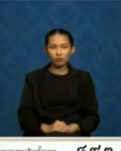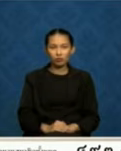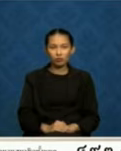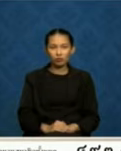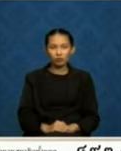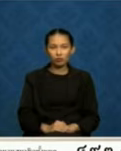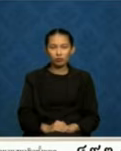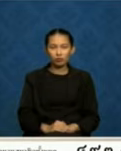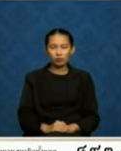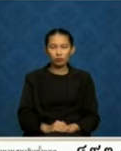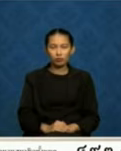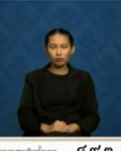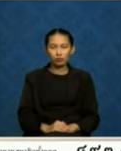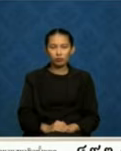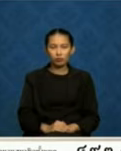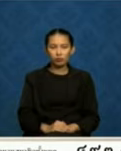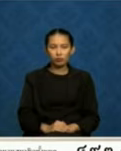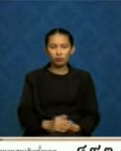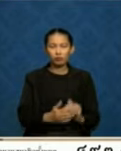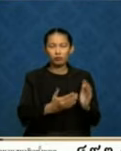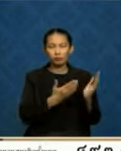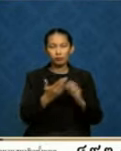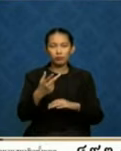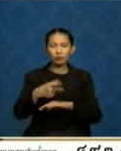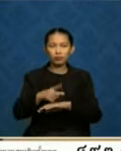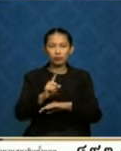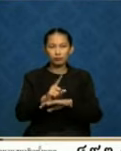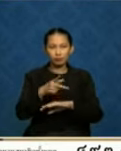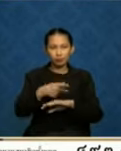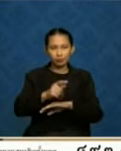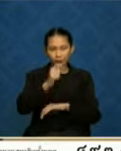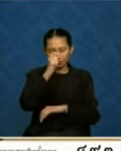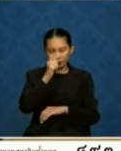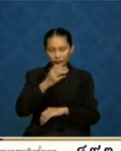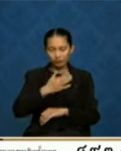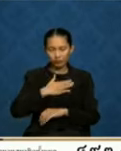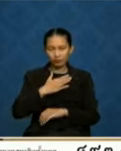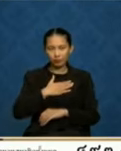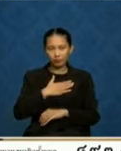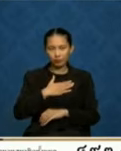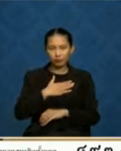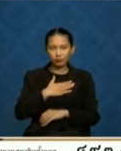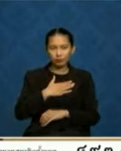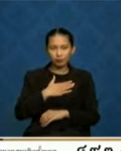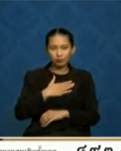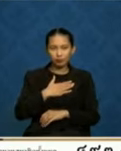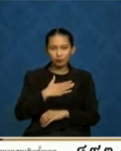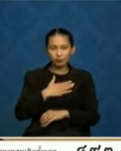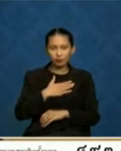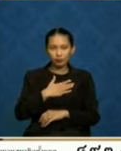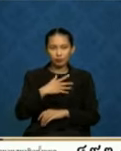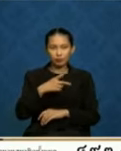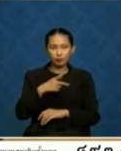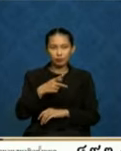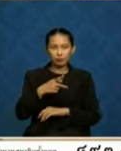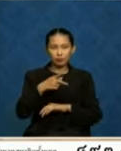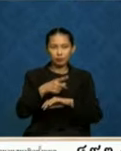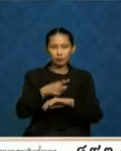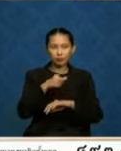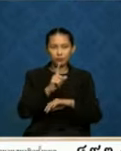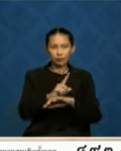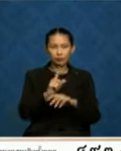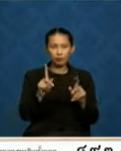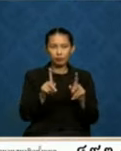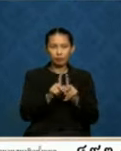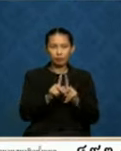เชิญท่านประธานครับ ครับสั้นๆครับท่านประธานท่านประธานที่เคารพกับผมณัฐพงศ์สุปริยศิลป์ในฐานะประธานคณะกรร